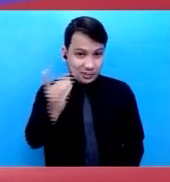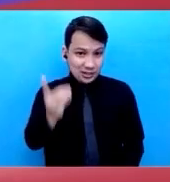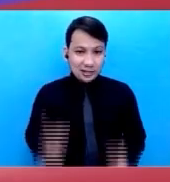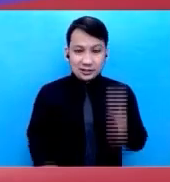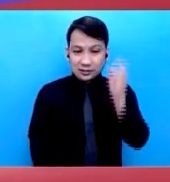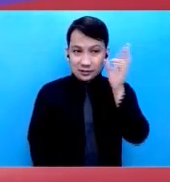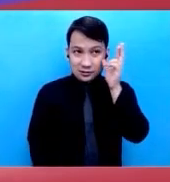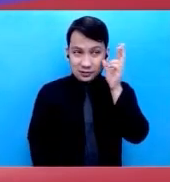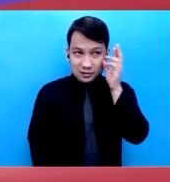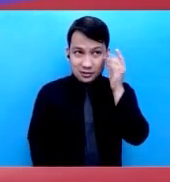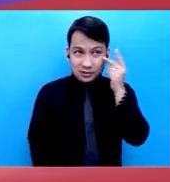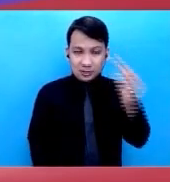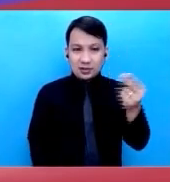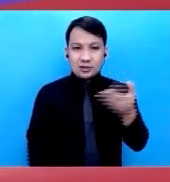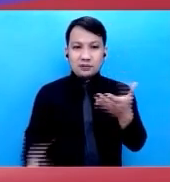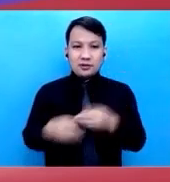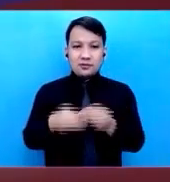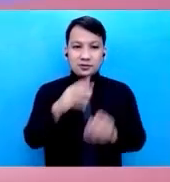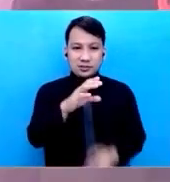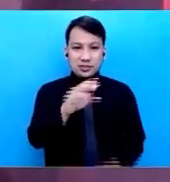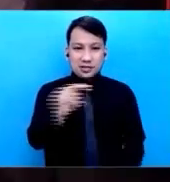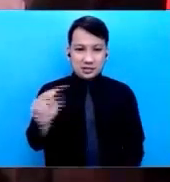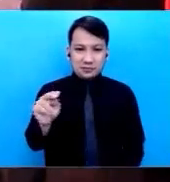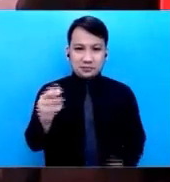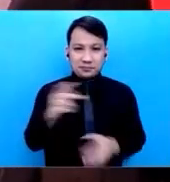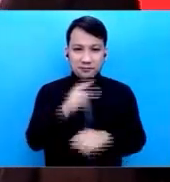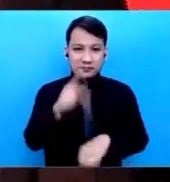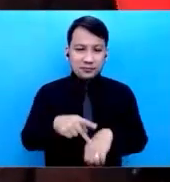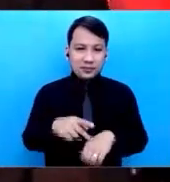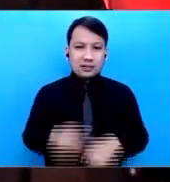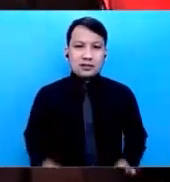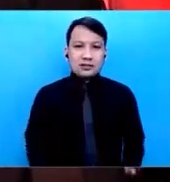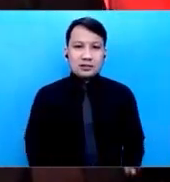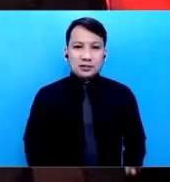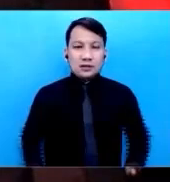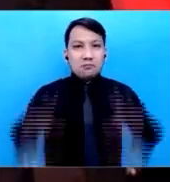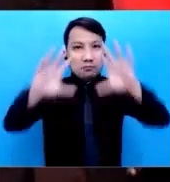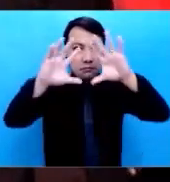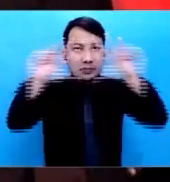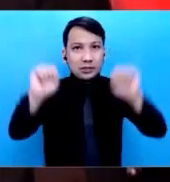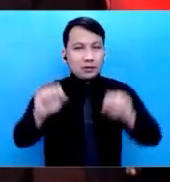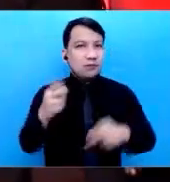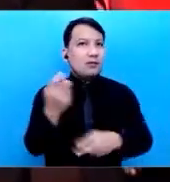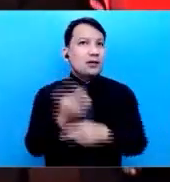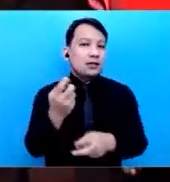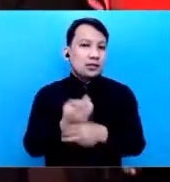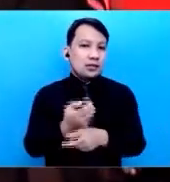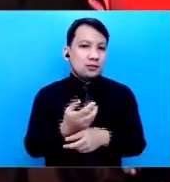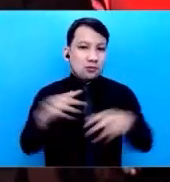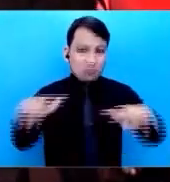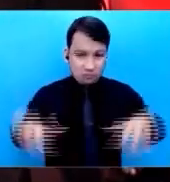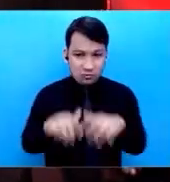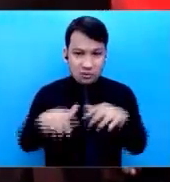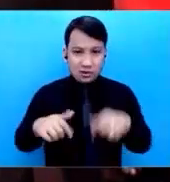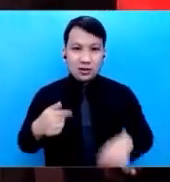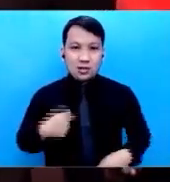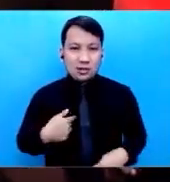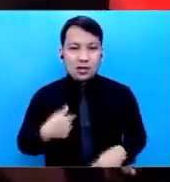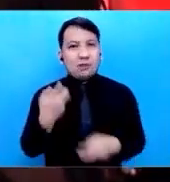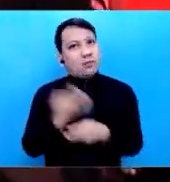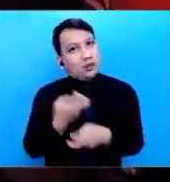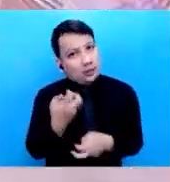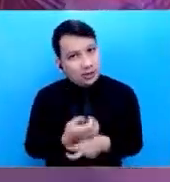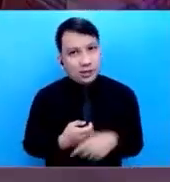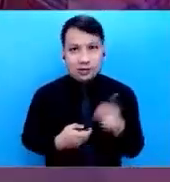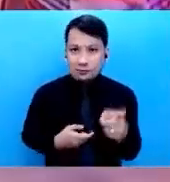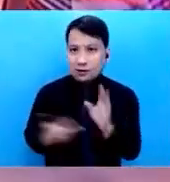Rico Hizon ng CNN Philippines. Ang pagiging presidente, mahirap pong trabaho. Sinasabi ko, mas mahirap yon kesa humarap